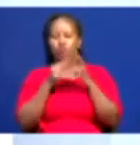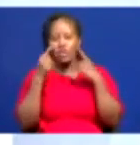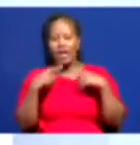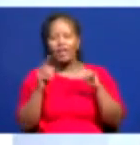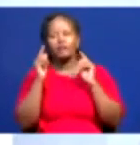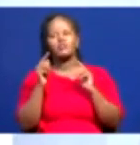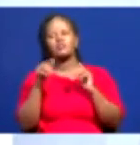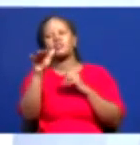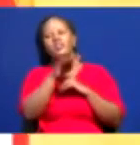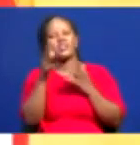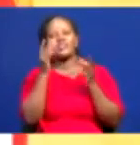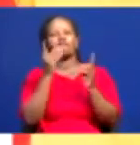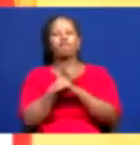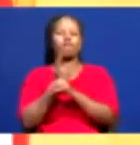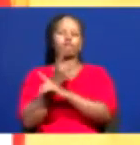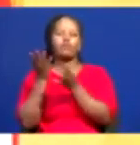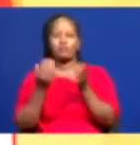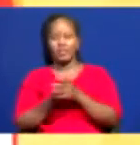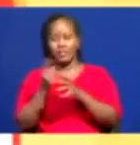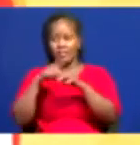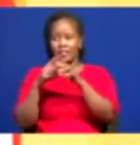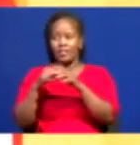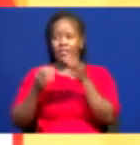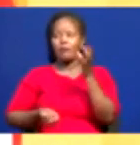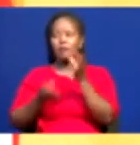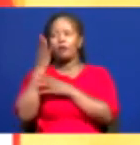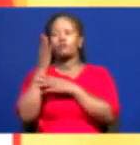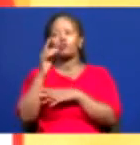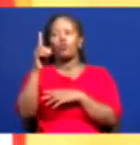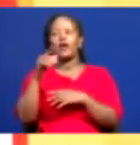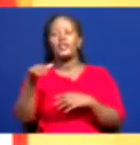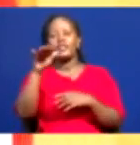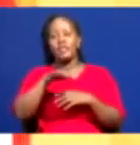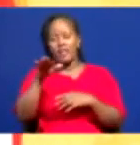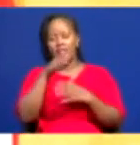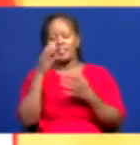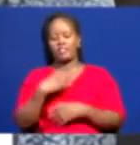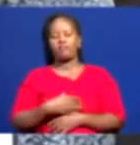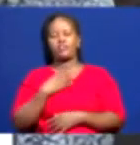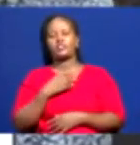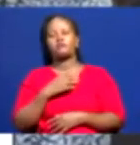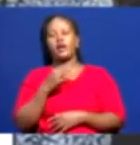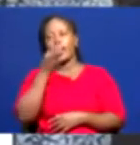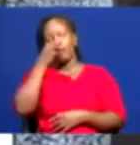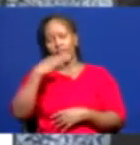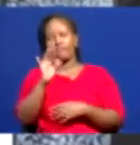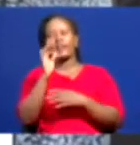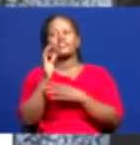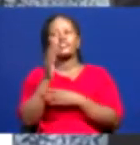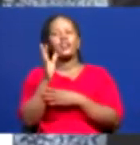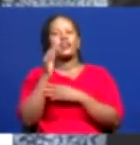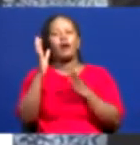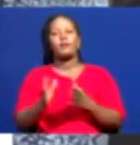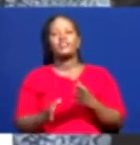the areas of Bomu. Wakati wa uzinduzi wa kituo kimoja katika kaunti hiyo uliohudhuriwa na balozi wa Ufaransa humu nchini Arnold Sukwet